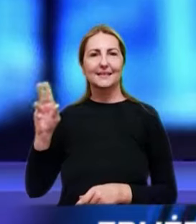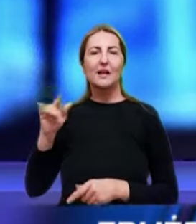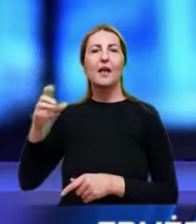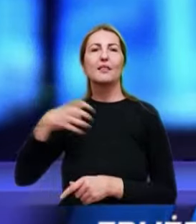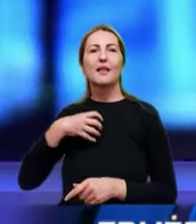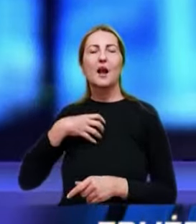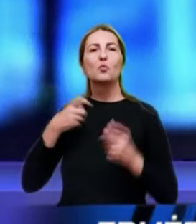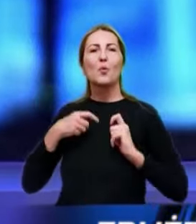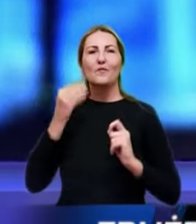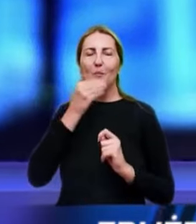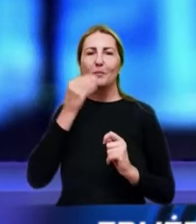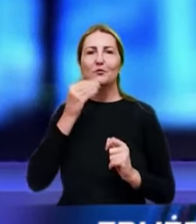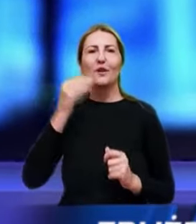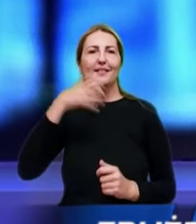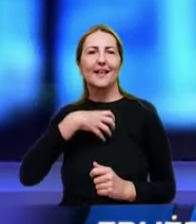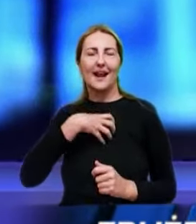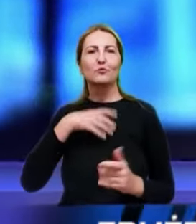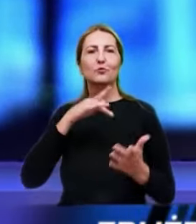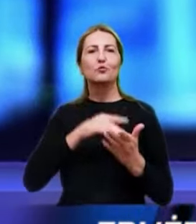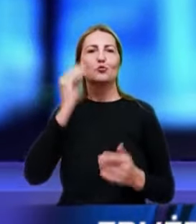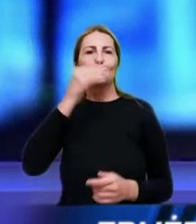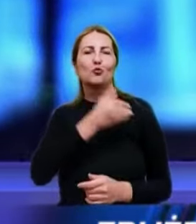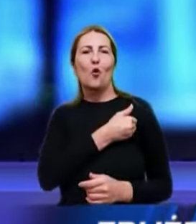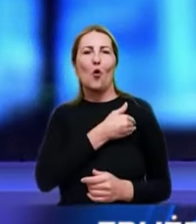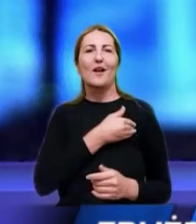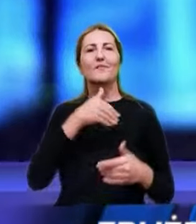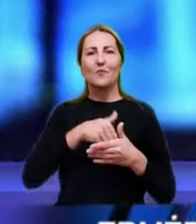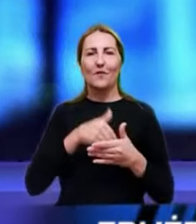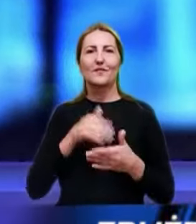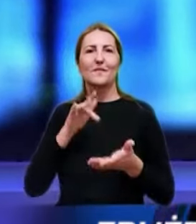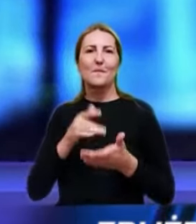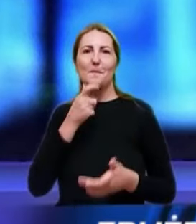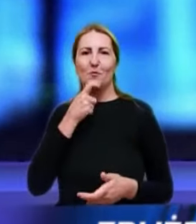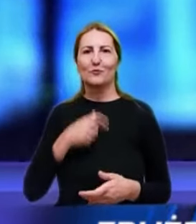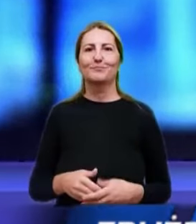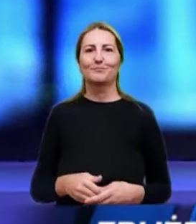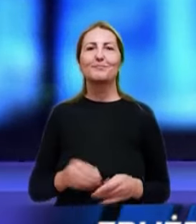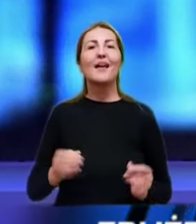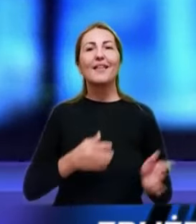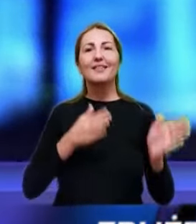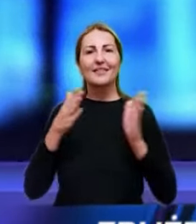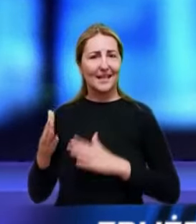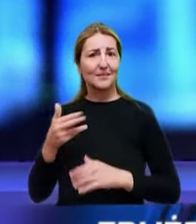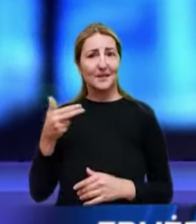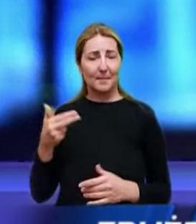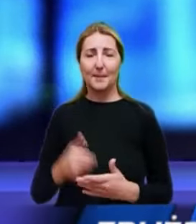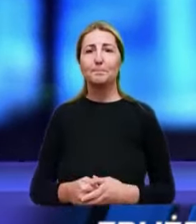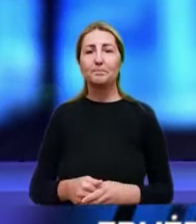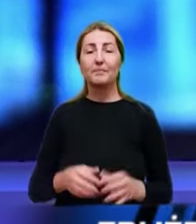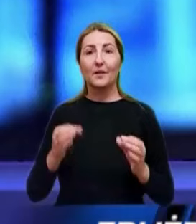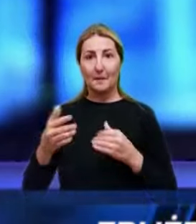Ośrodka Szkolno-Wychowawczego nr 2 w Bydgoszczy. I kolejne tematy. Zbliża się stulecie bydgoskiej